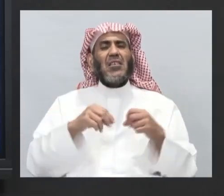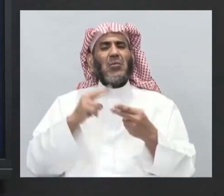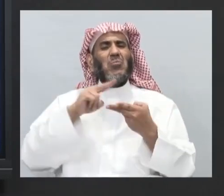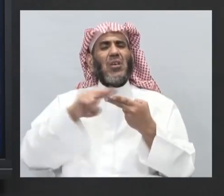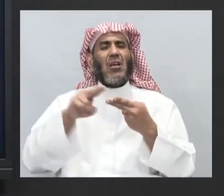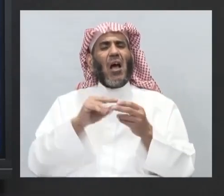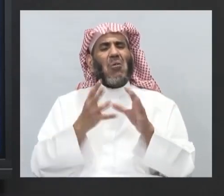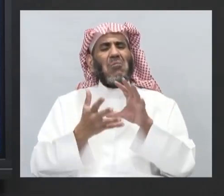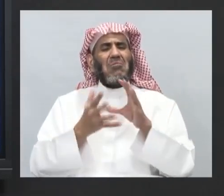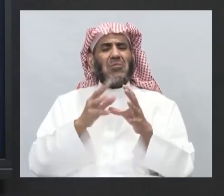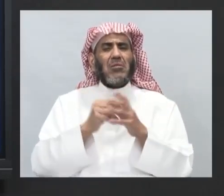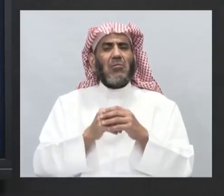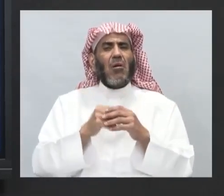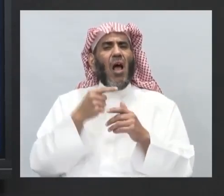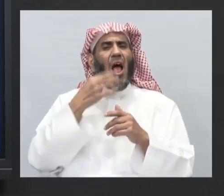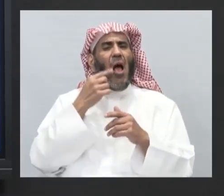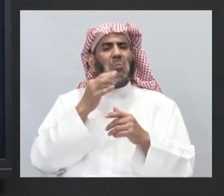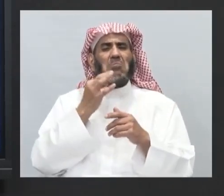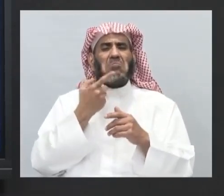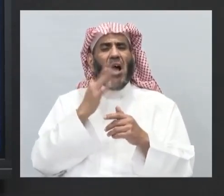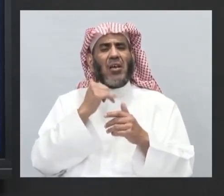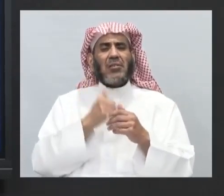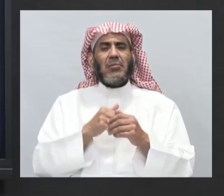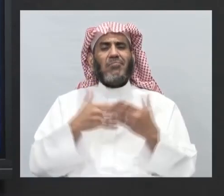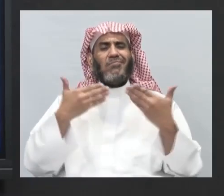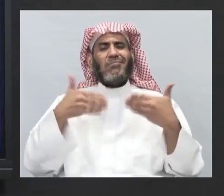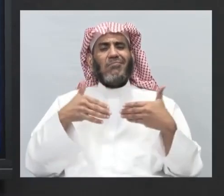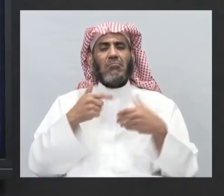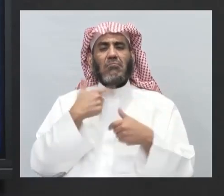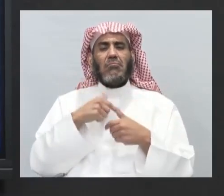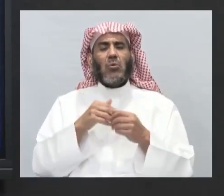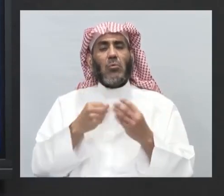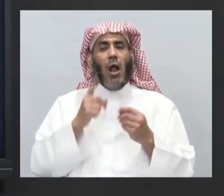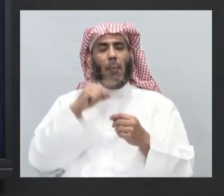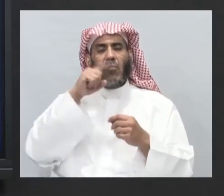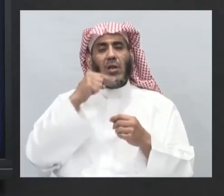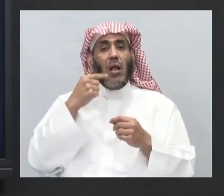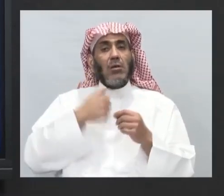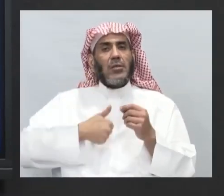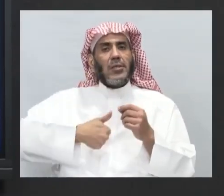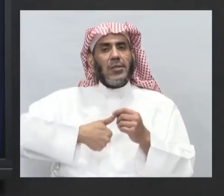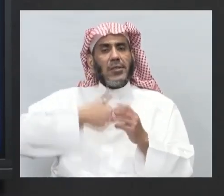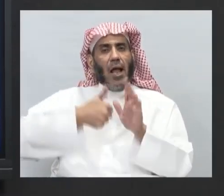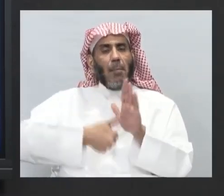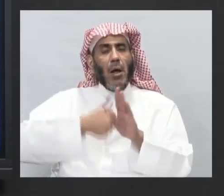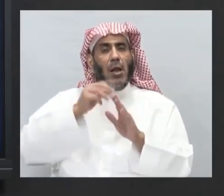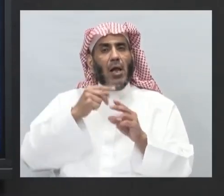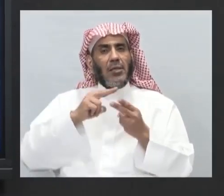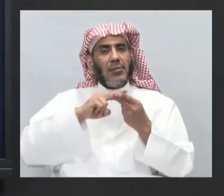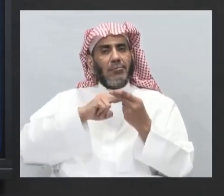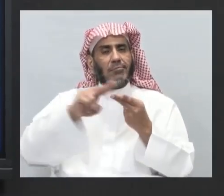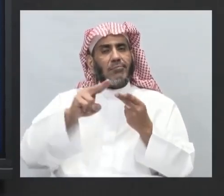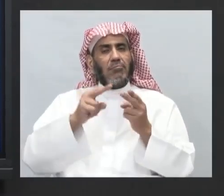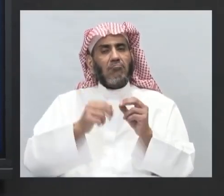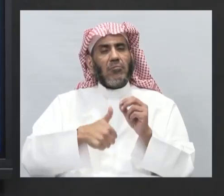لكنها الى حد ما رساله غير مكتمله تحتاج منك انت ان تكون سالما من كل هذه حتى تفسر الرساله وتنقلها